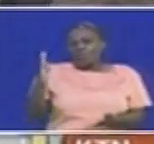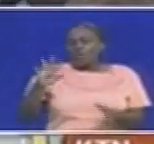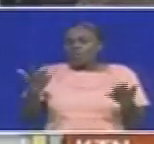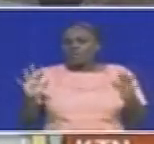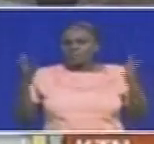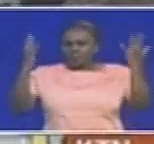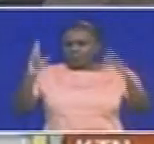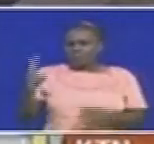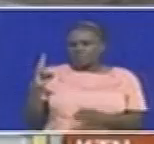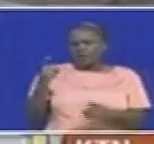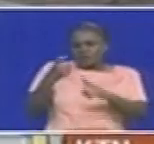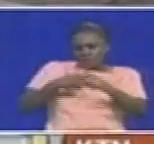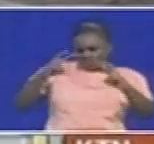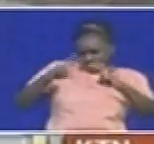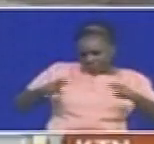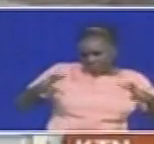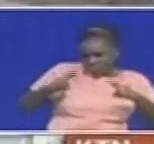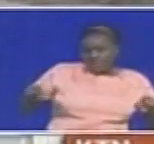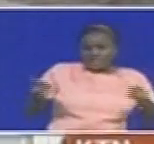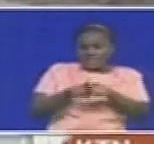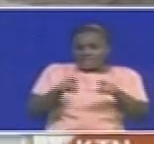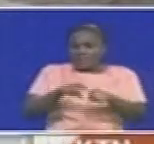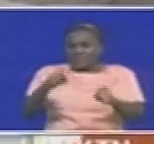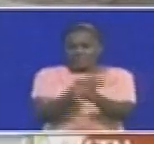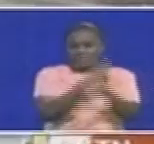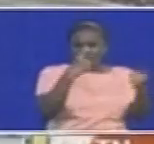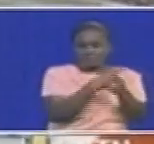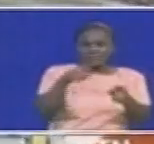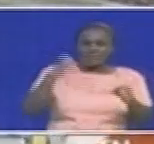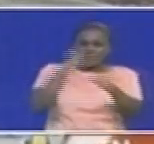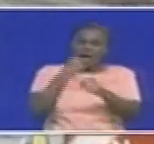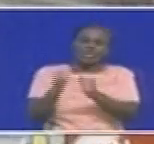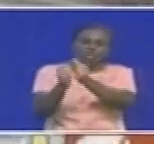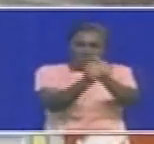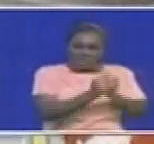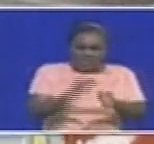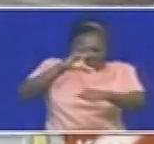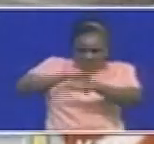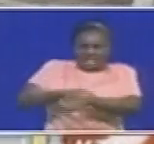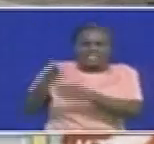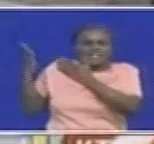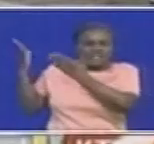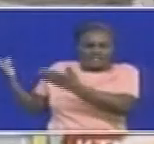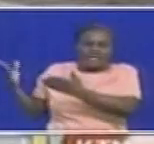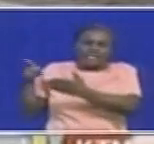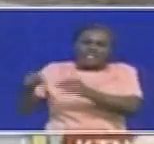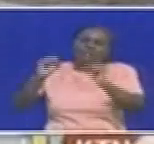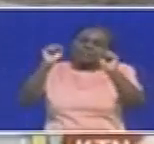vitengo vya ukachero, ujasusi na vinginevyo ambavyo vilishiriki katika mnaso huu ambao bila shaka